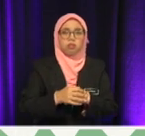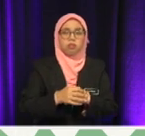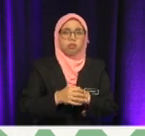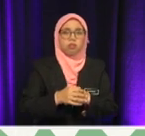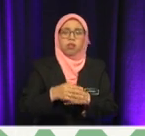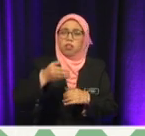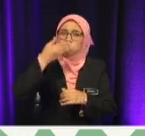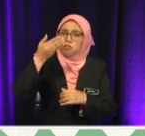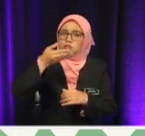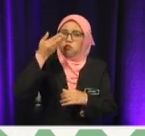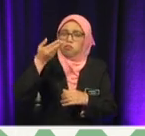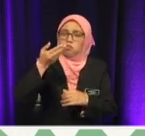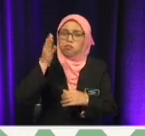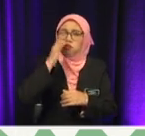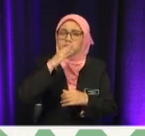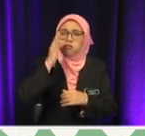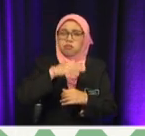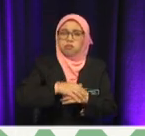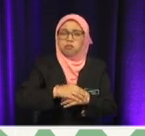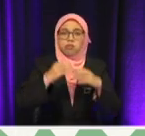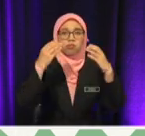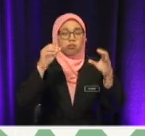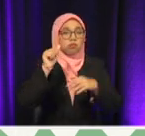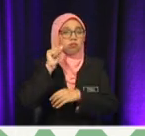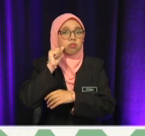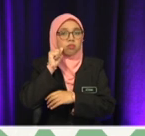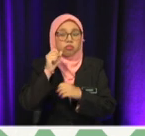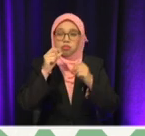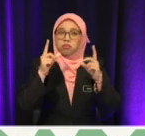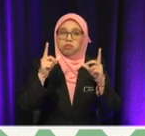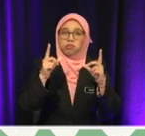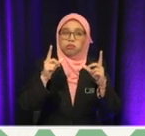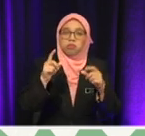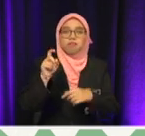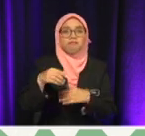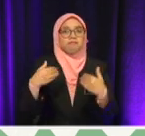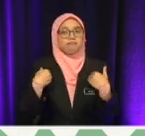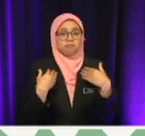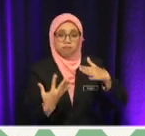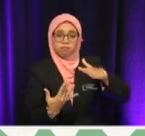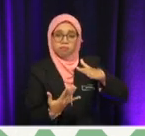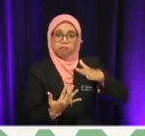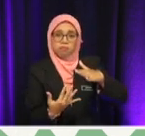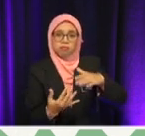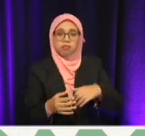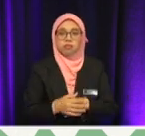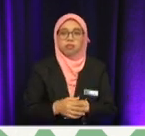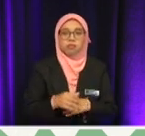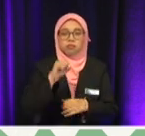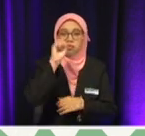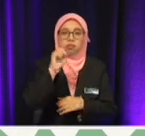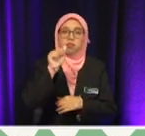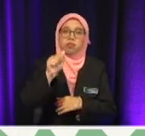berbau hangit. Cikgu Asma terkejut. Jadi ini mesti berlaku kebakaran di taska. Okey, soalan A,